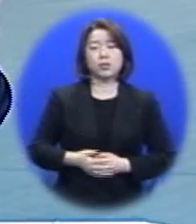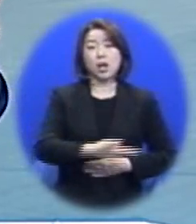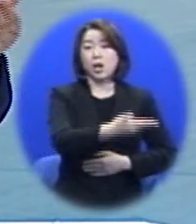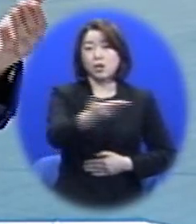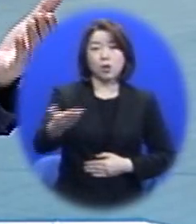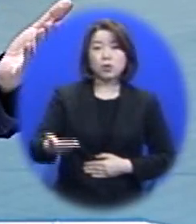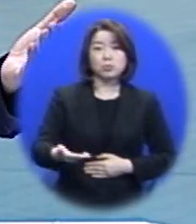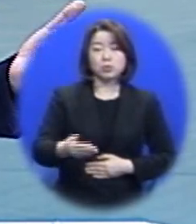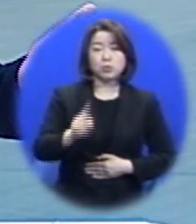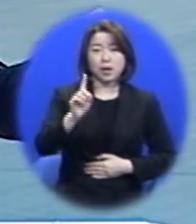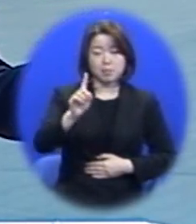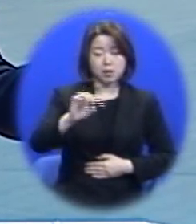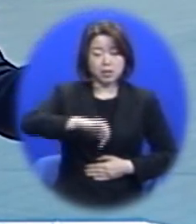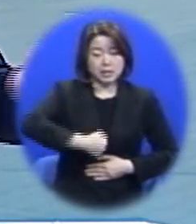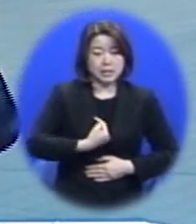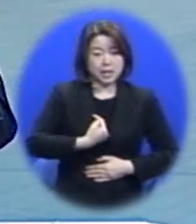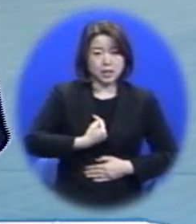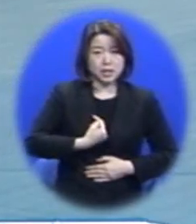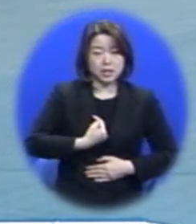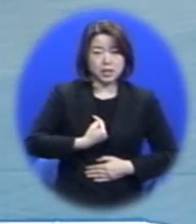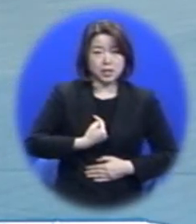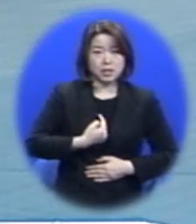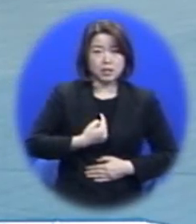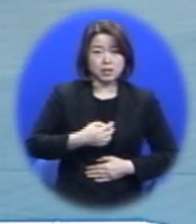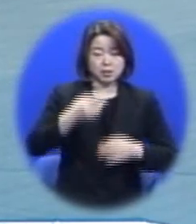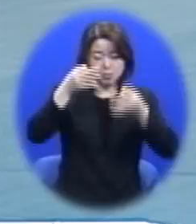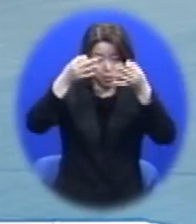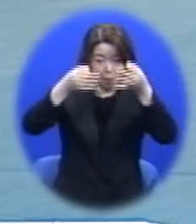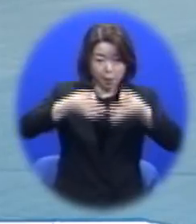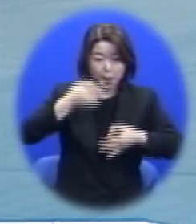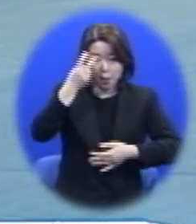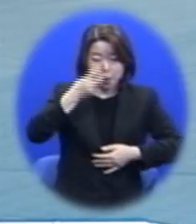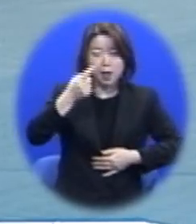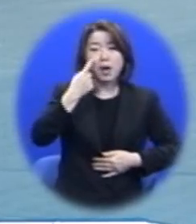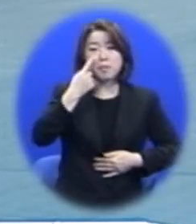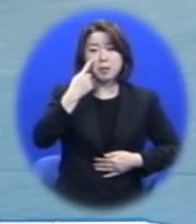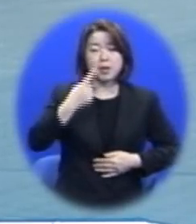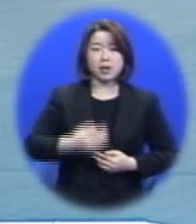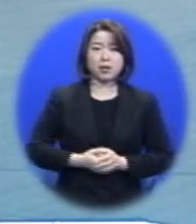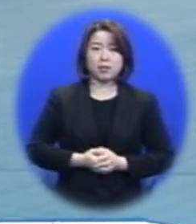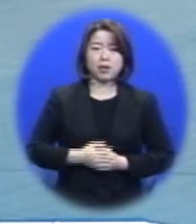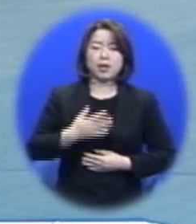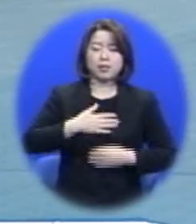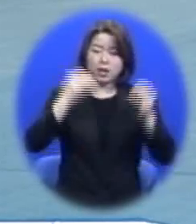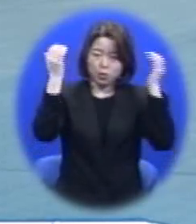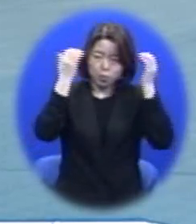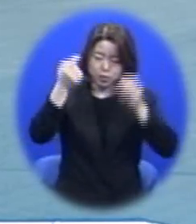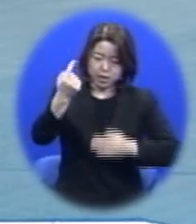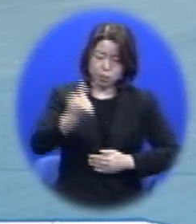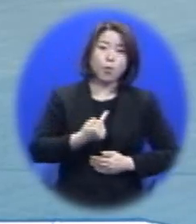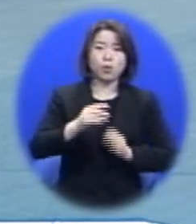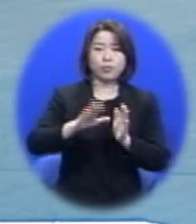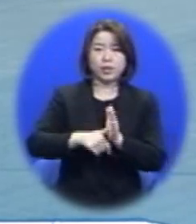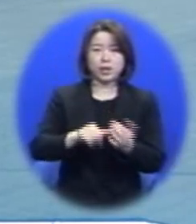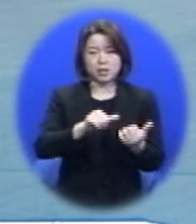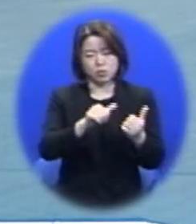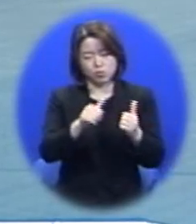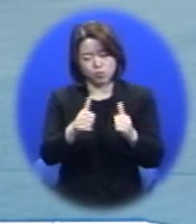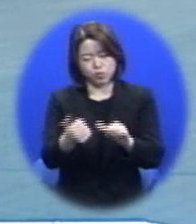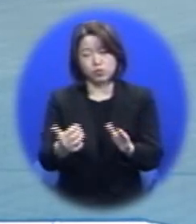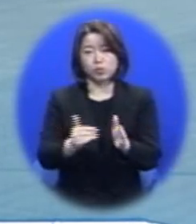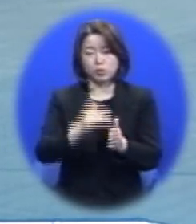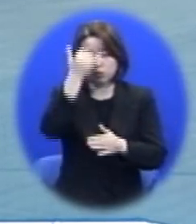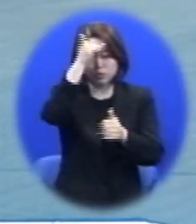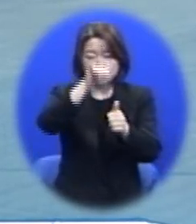여러분들도 한번 여러분 스스로를 한번 진단해 보시기 바랍니다. 나는 고난이 올 때 죽도록 충성할